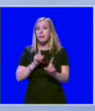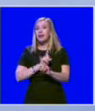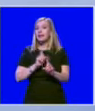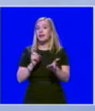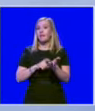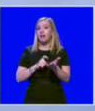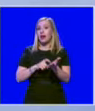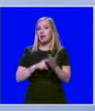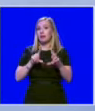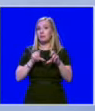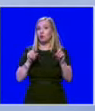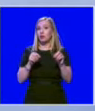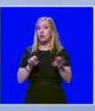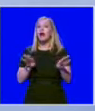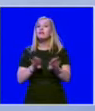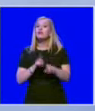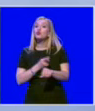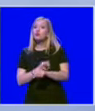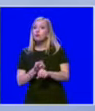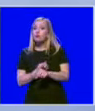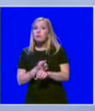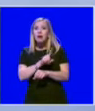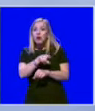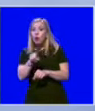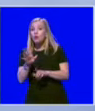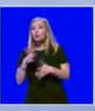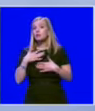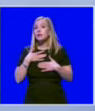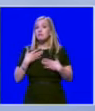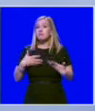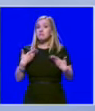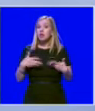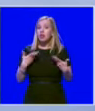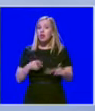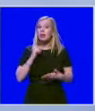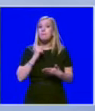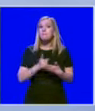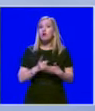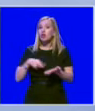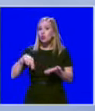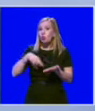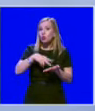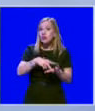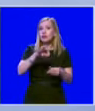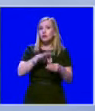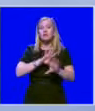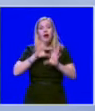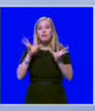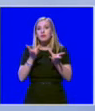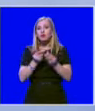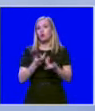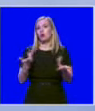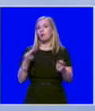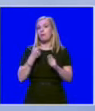невалидни бюлетини и в същото време всеки, който има желание да може да отиде да гласува. Това е всичкото,